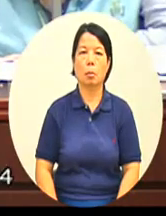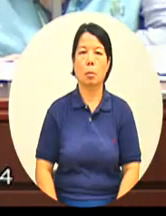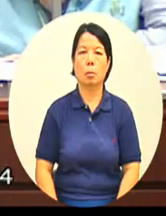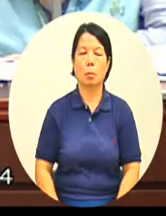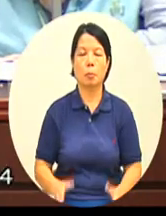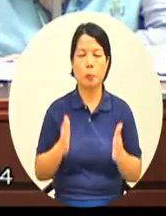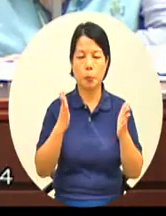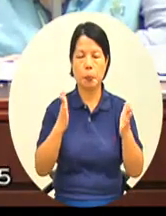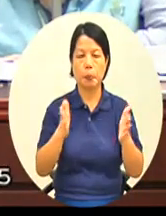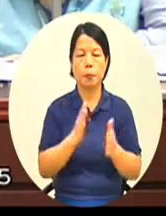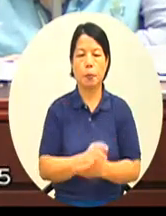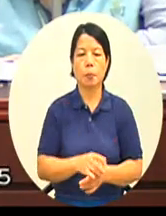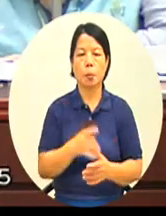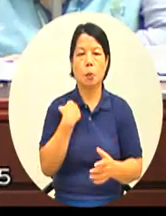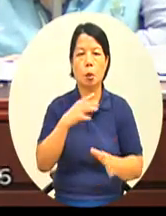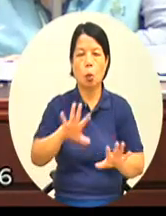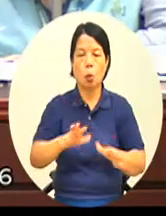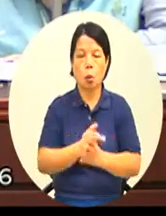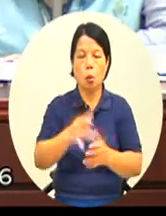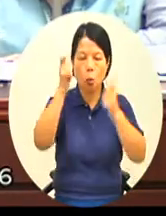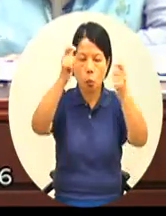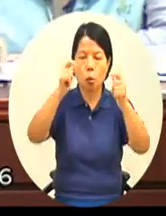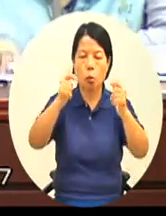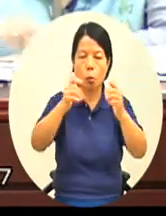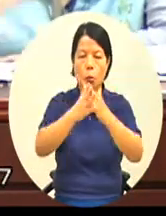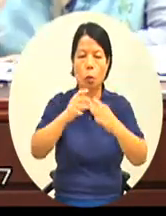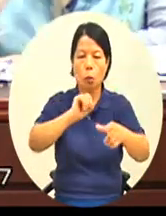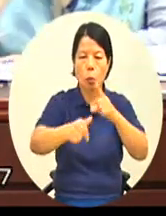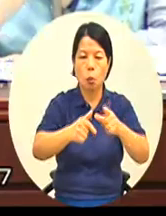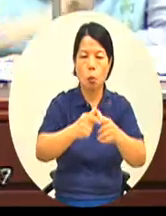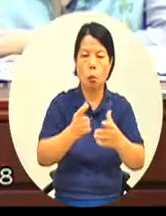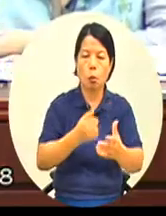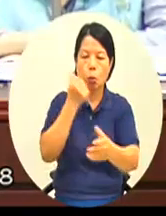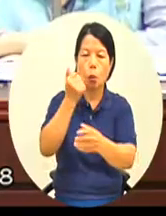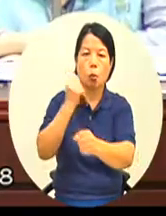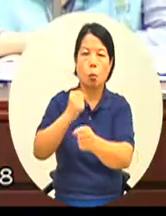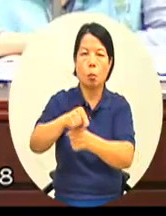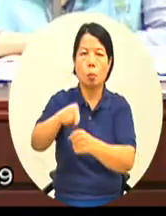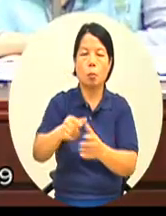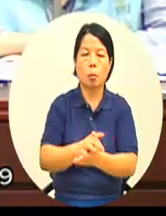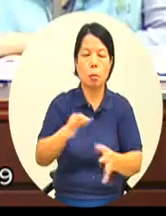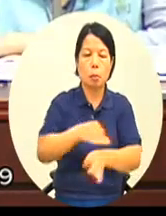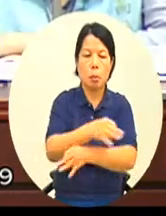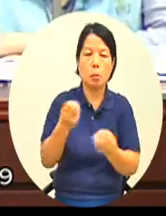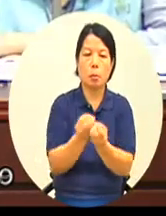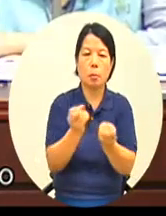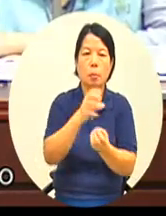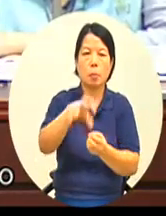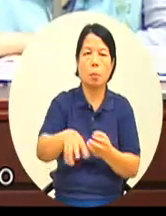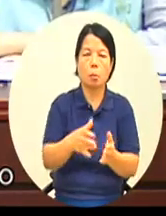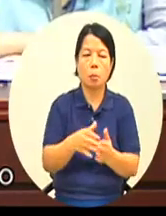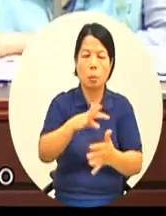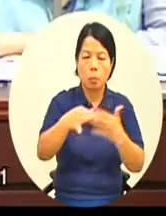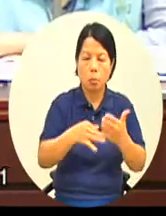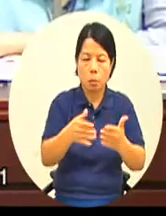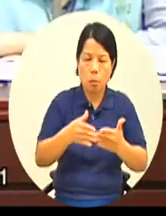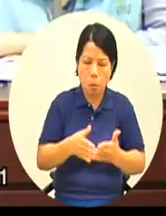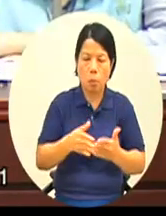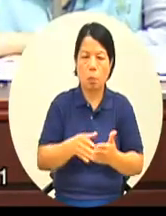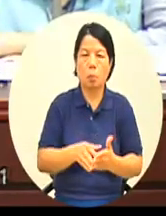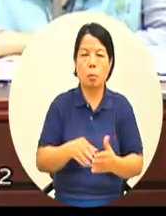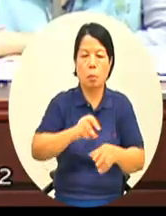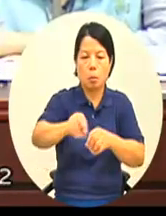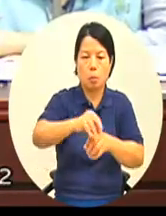20岁到40岁，然后受雇于高雄本市的事业单位是属于经发局的策略产业以